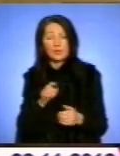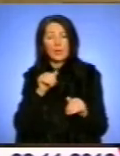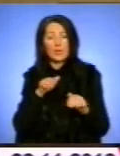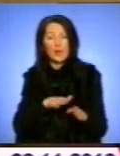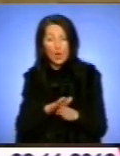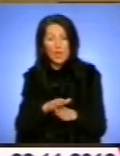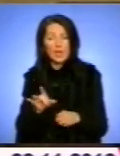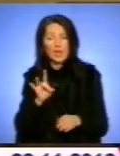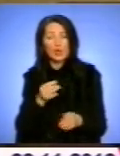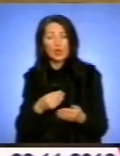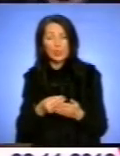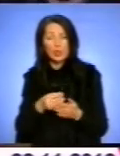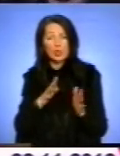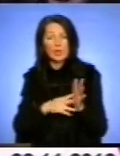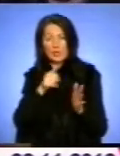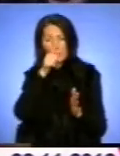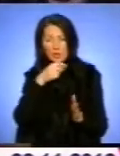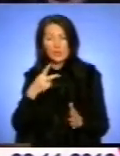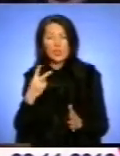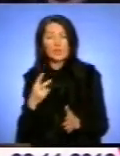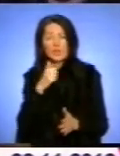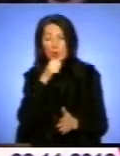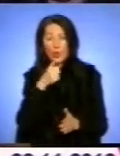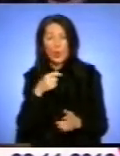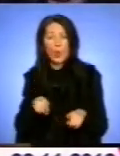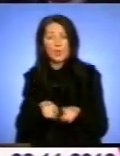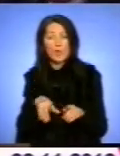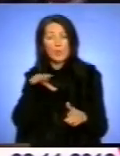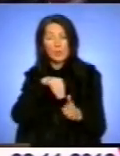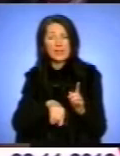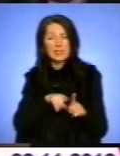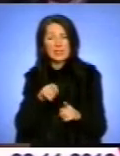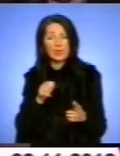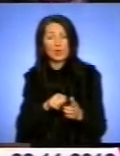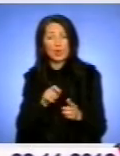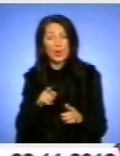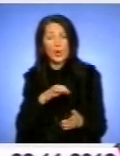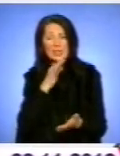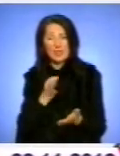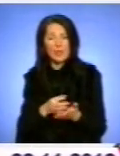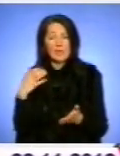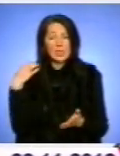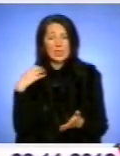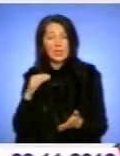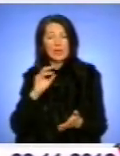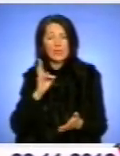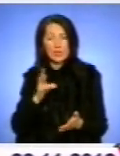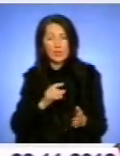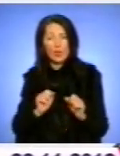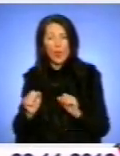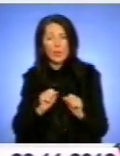районного бюджету за 9 місяців 2012 року та про внесення змін до нього звітував начальник фінансового